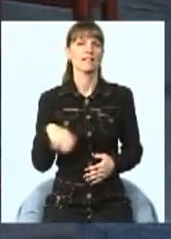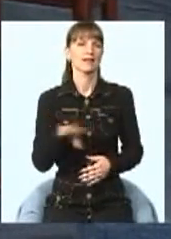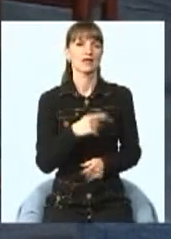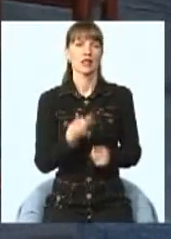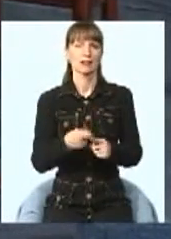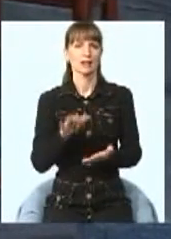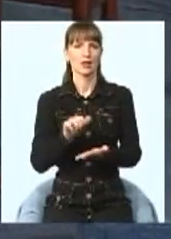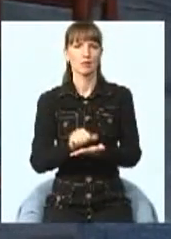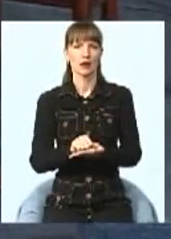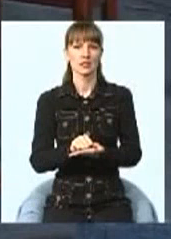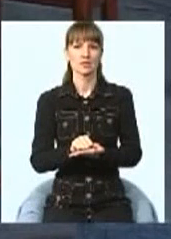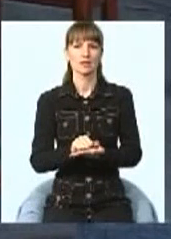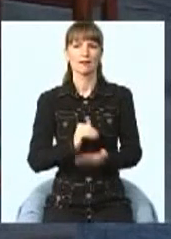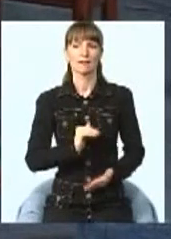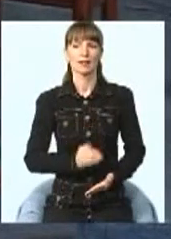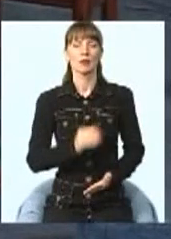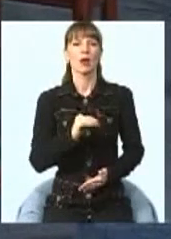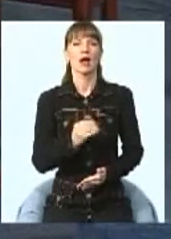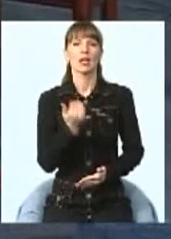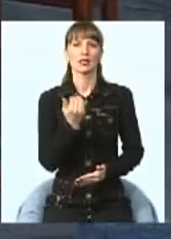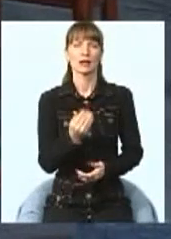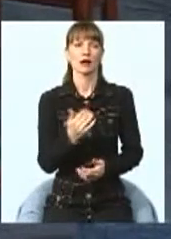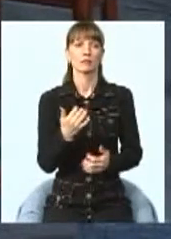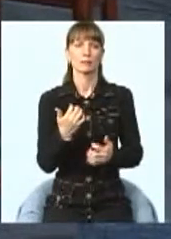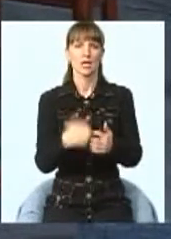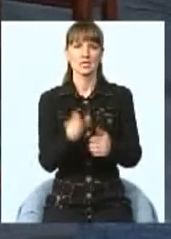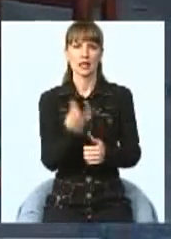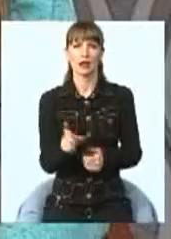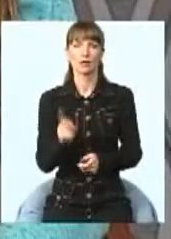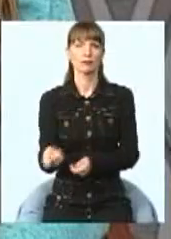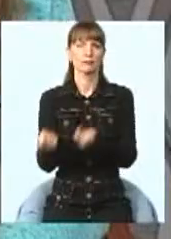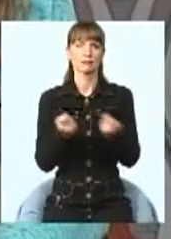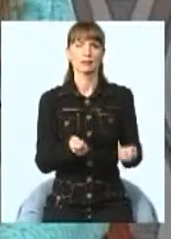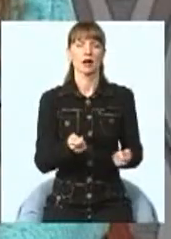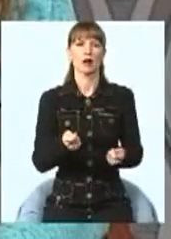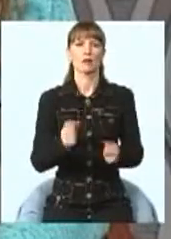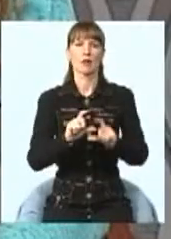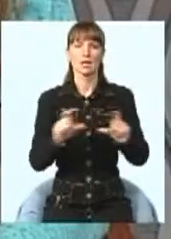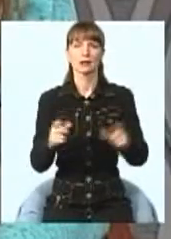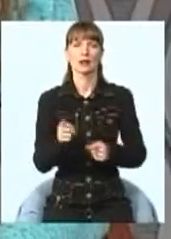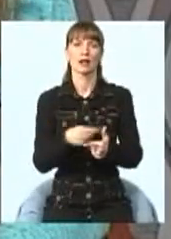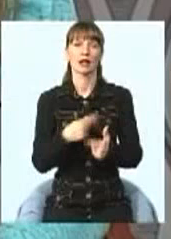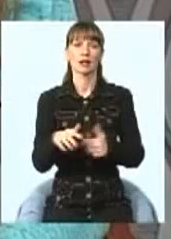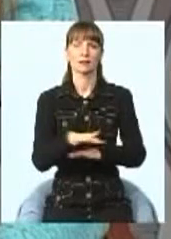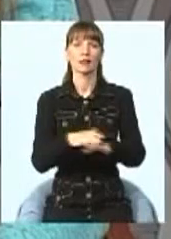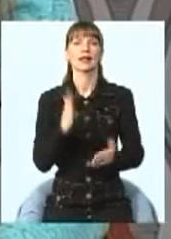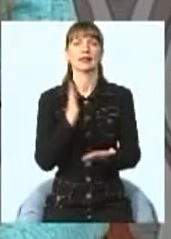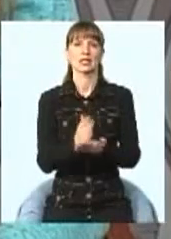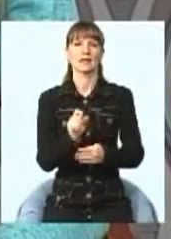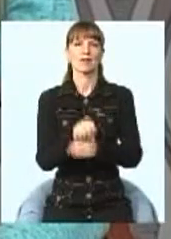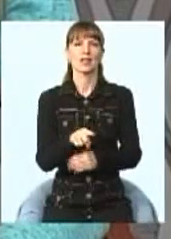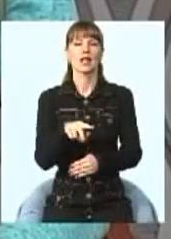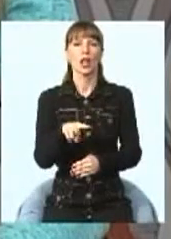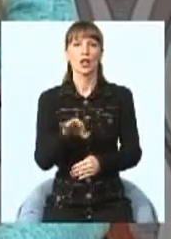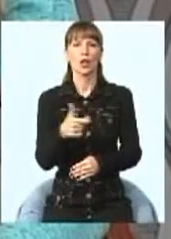займаються якісь певні фірми, а їх посередники, хто діставляє товар до нас, до магазинів або на ринок, є завданням логістів. Ну,